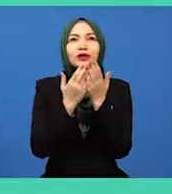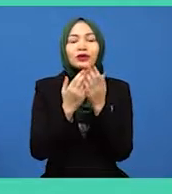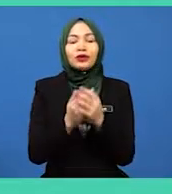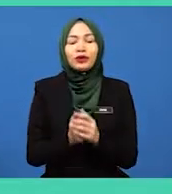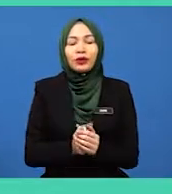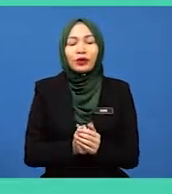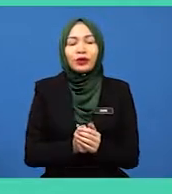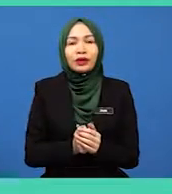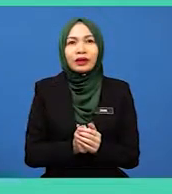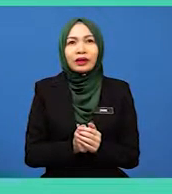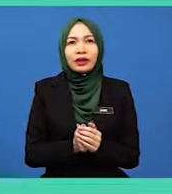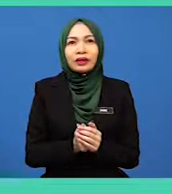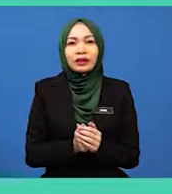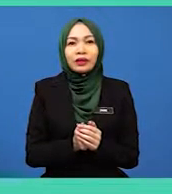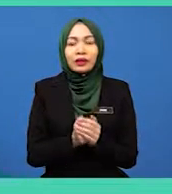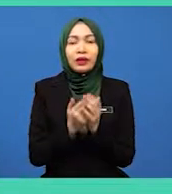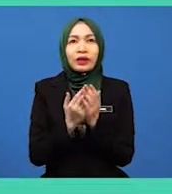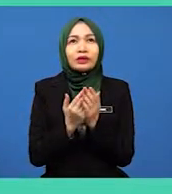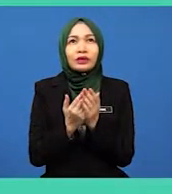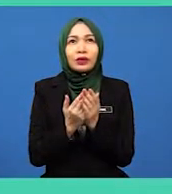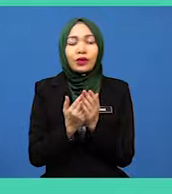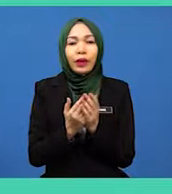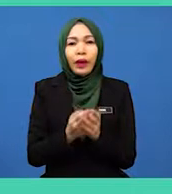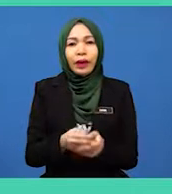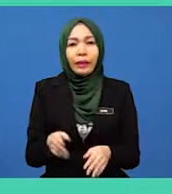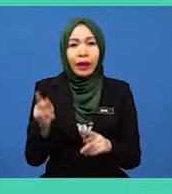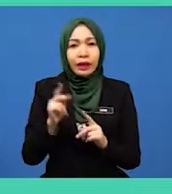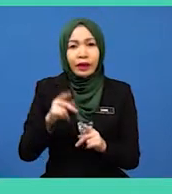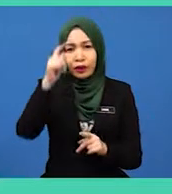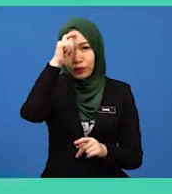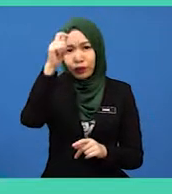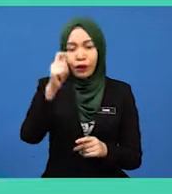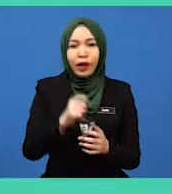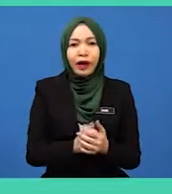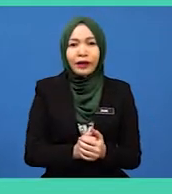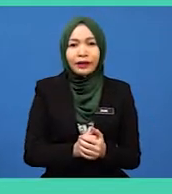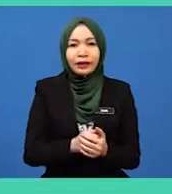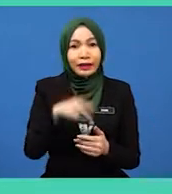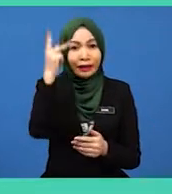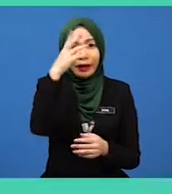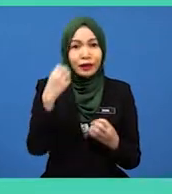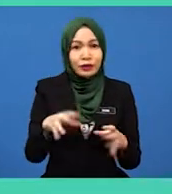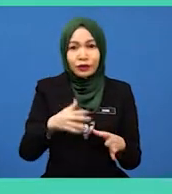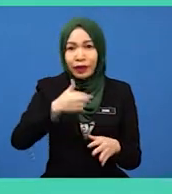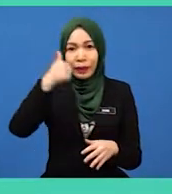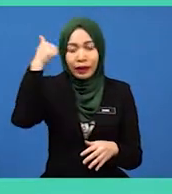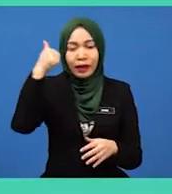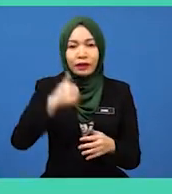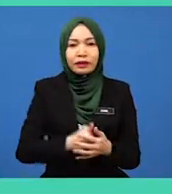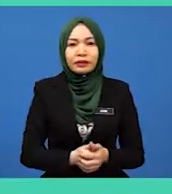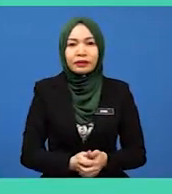Oh, Tuhanku, aku bersyukur kepadamu, bisik kura-kura.